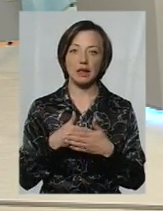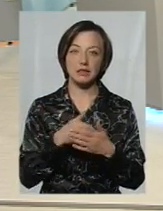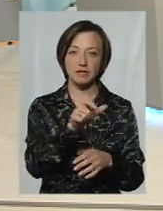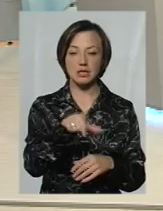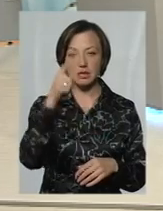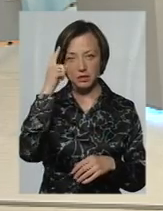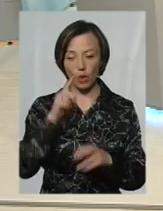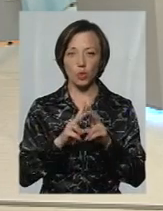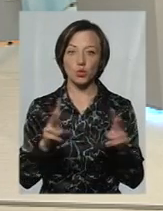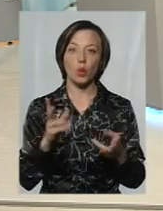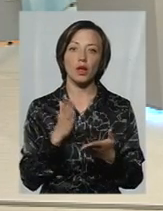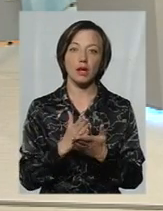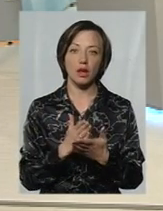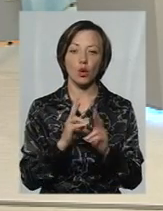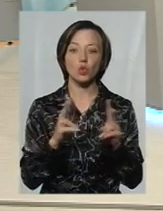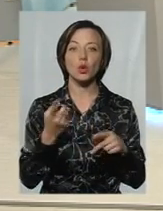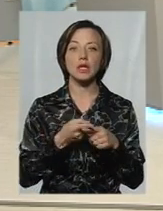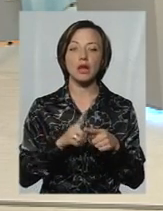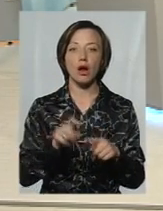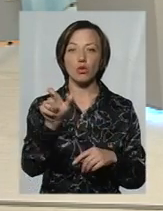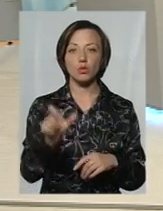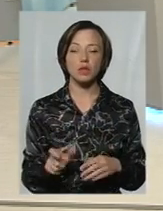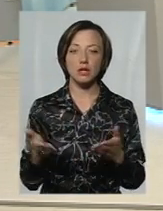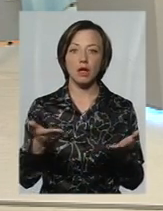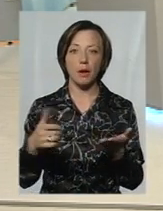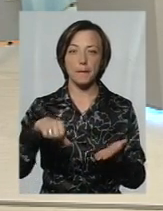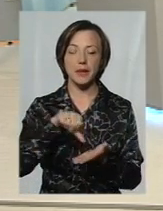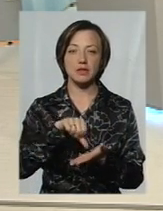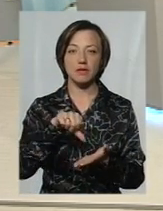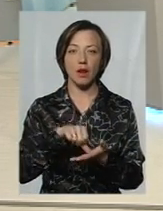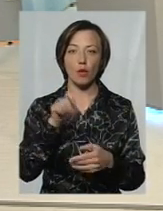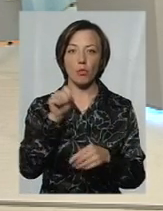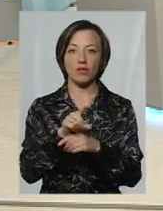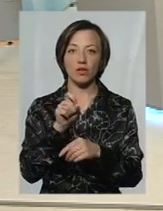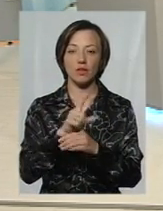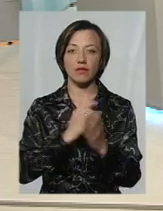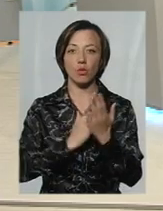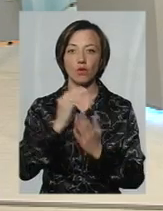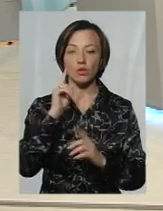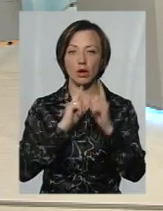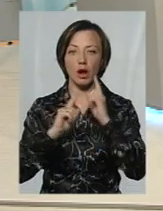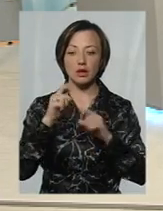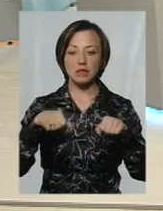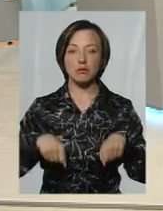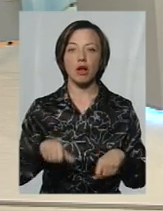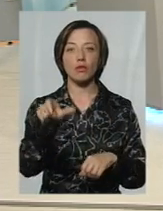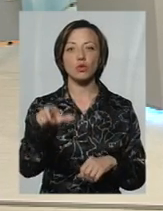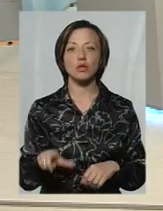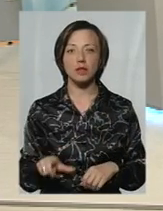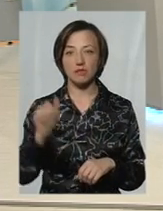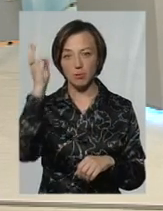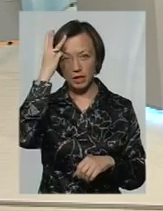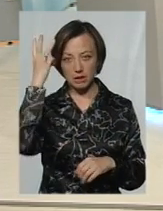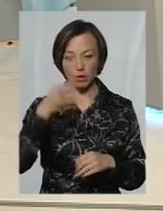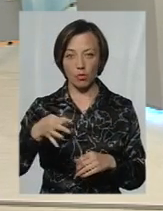знають, хто та людина, яка представляє Уповноваженого Верховної Ради України з прав людини в